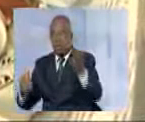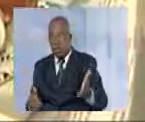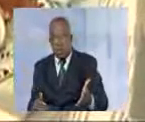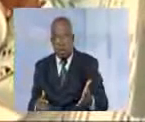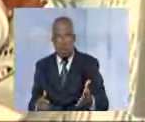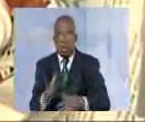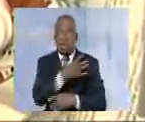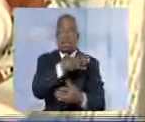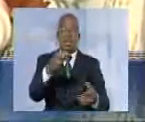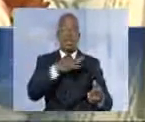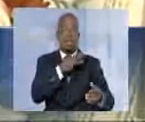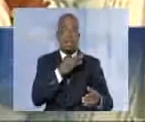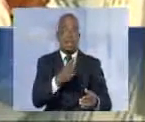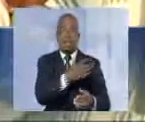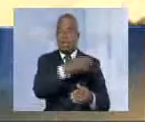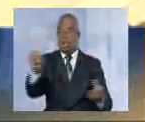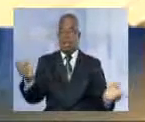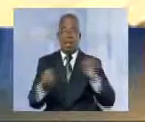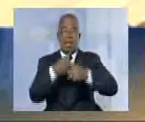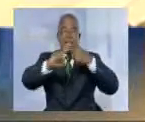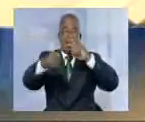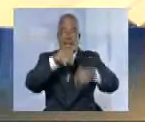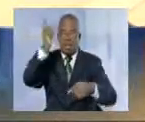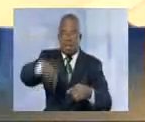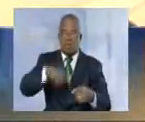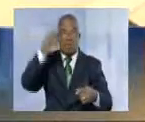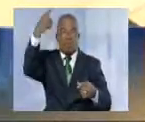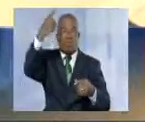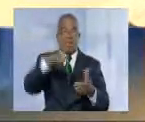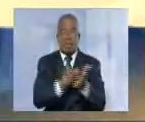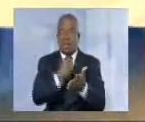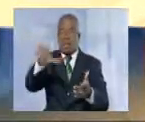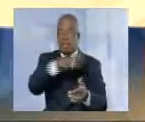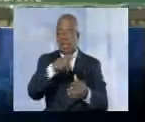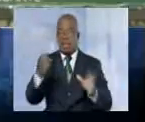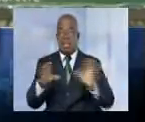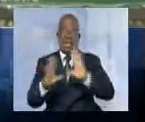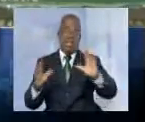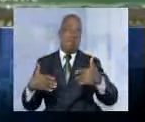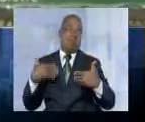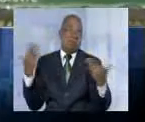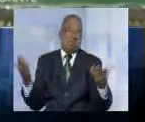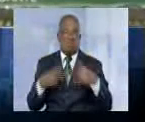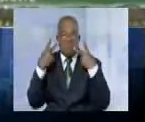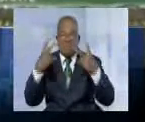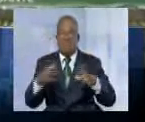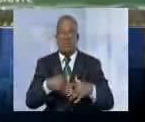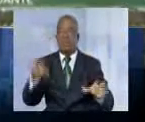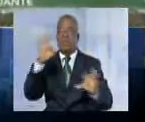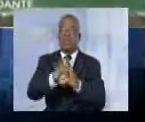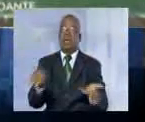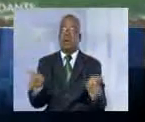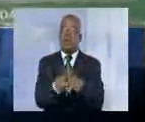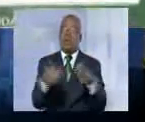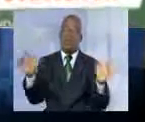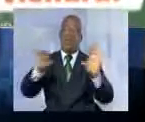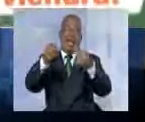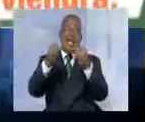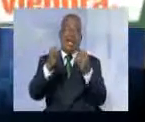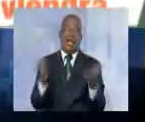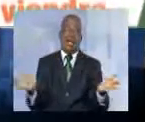Les candidats et leurs partisans devraient donc comprendre cela et jouer la carte du fair play. Comme le montre si bien cette affiche de la commission